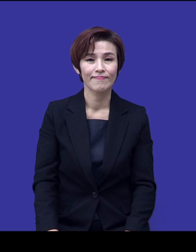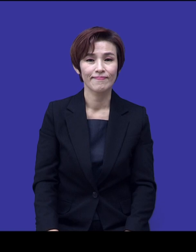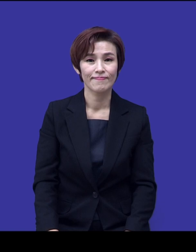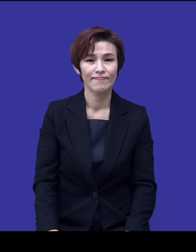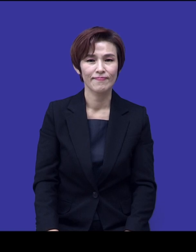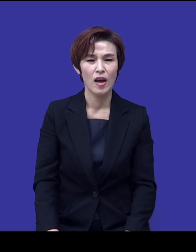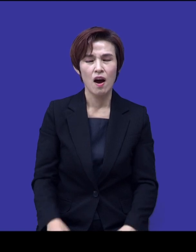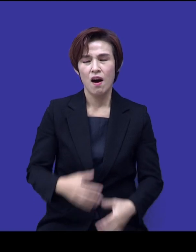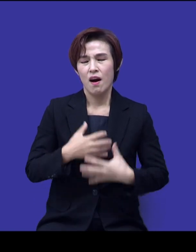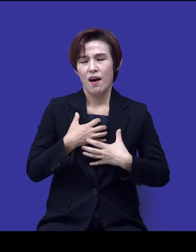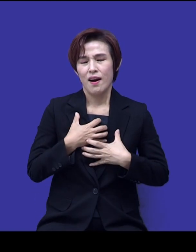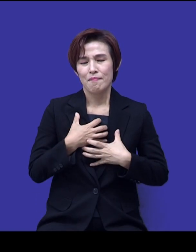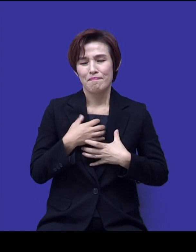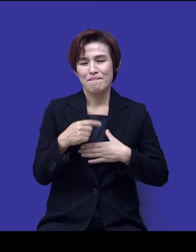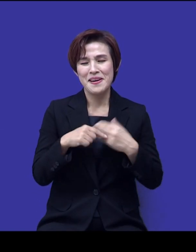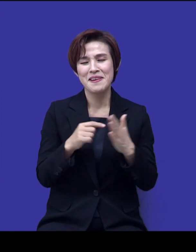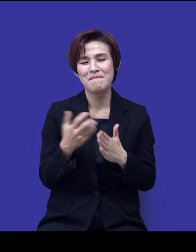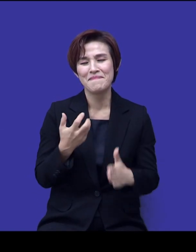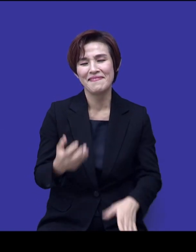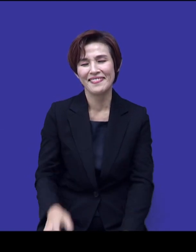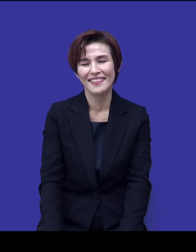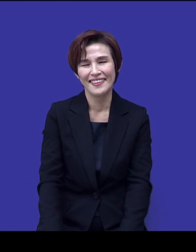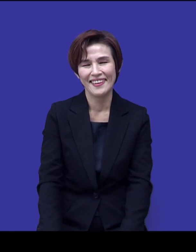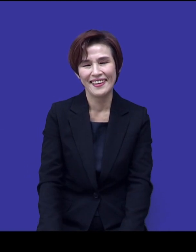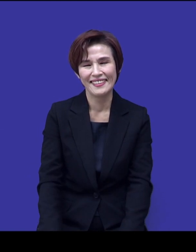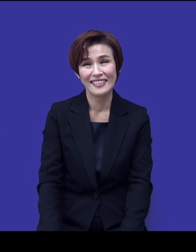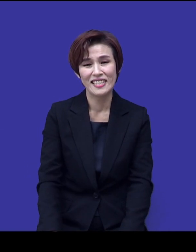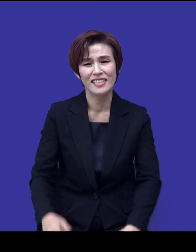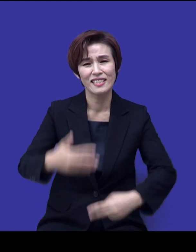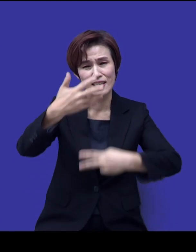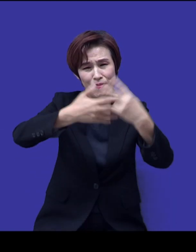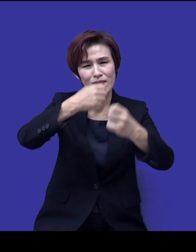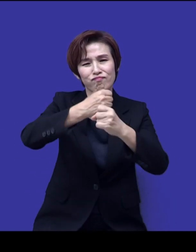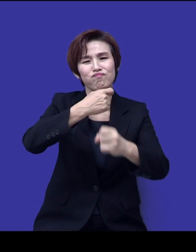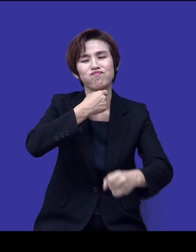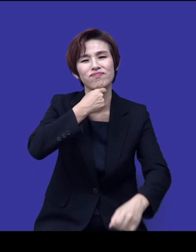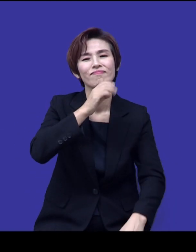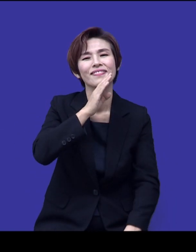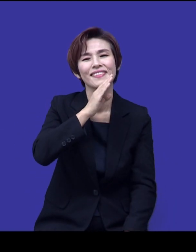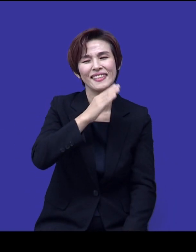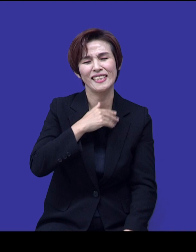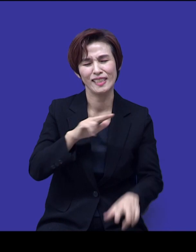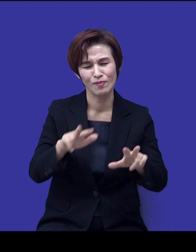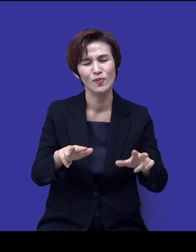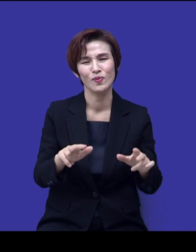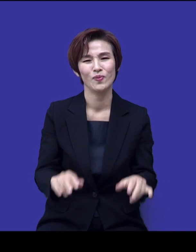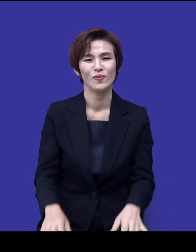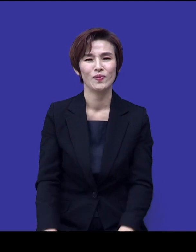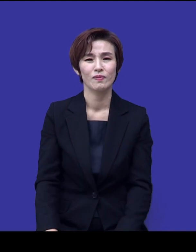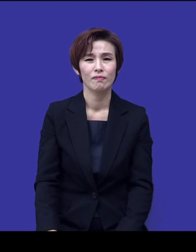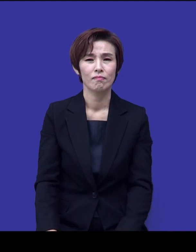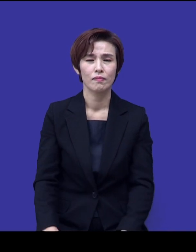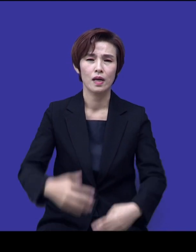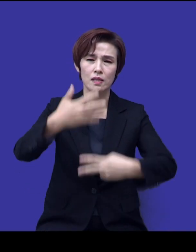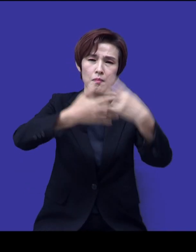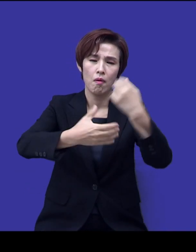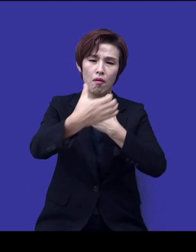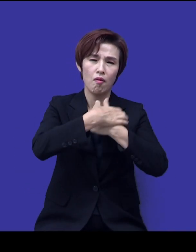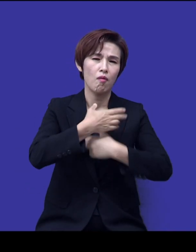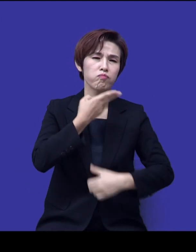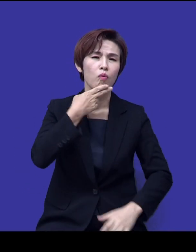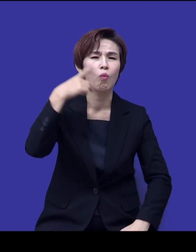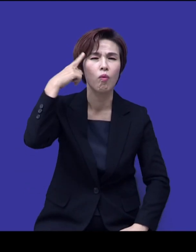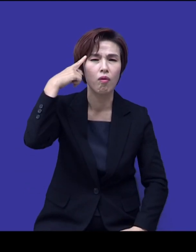아, 생각이 가슴 아프다. 아, 예. 지금도 드라마 하고 싶고요. 예, 예, 예. 왜 나를 드라마를 안 시킬까?